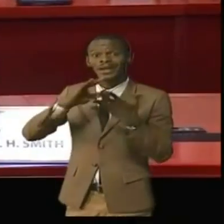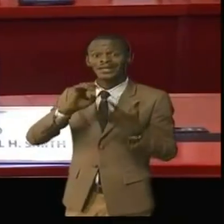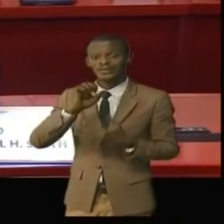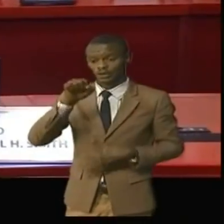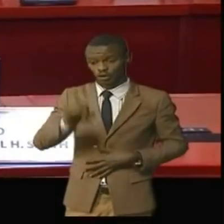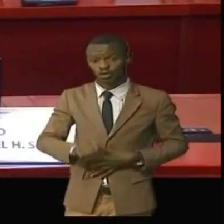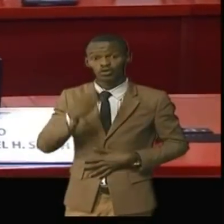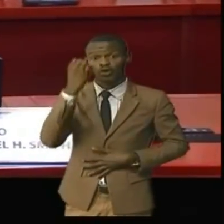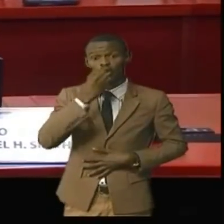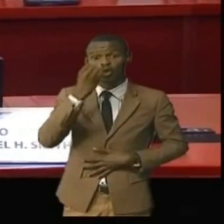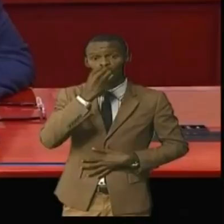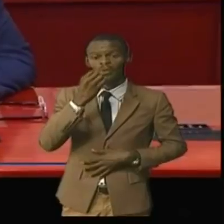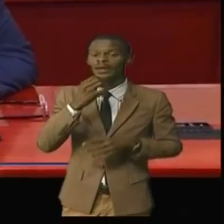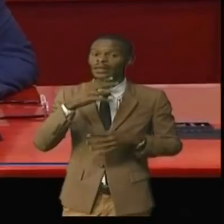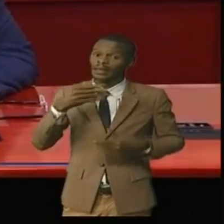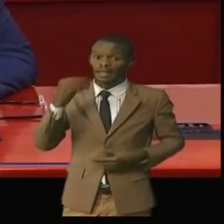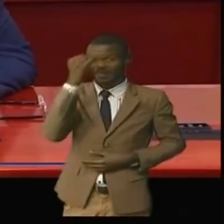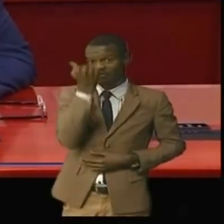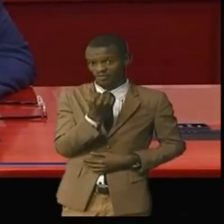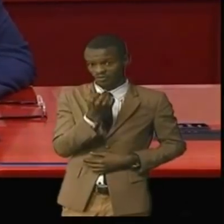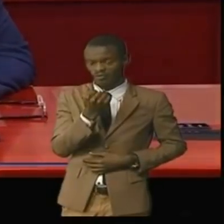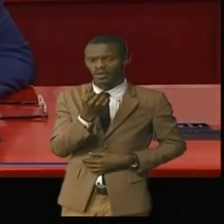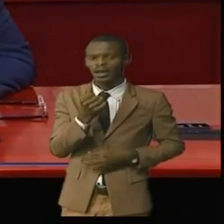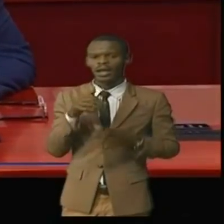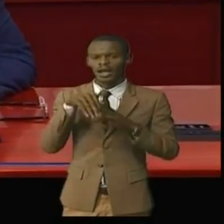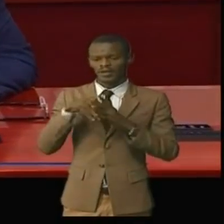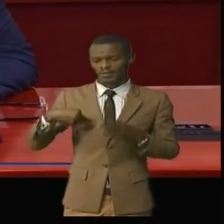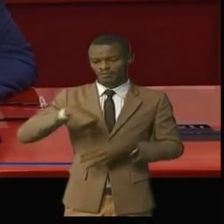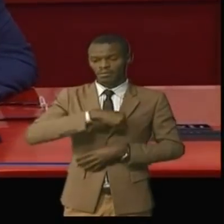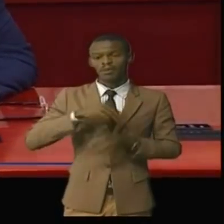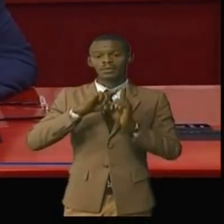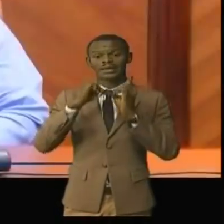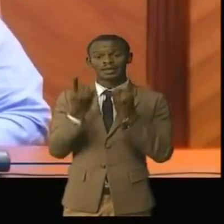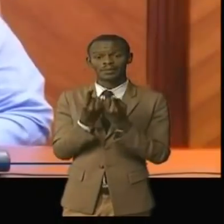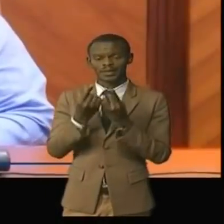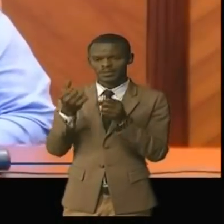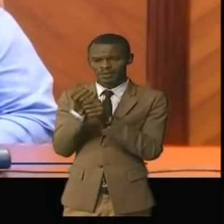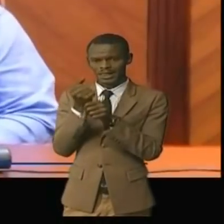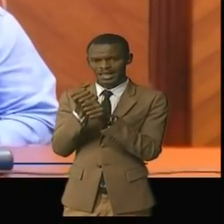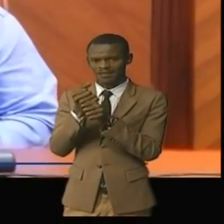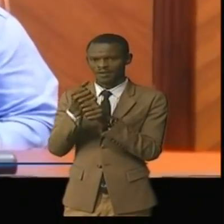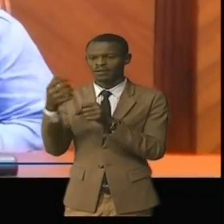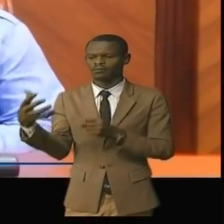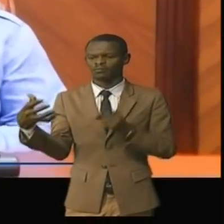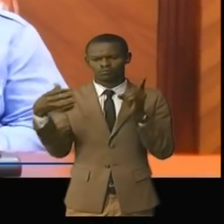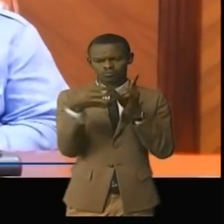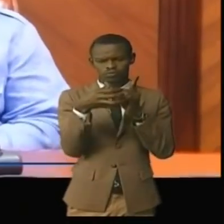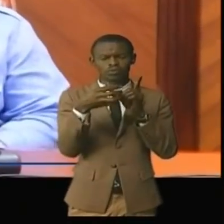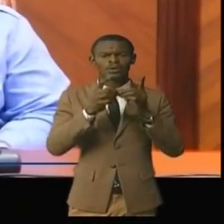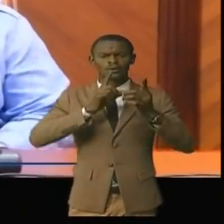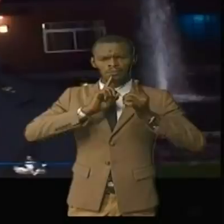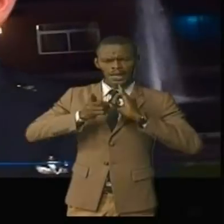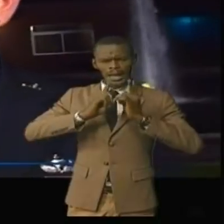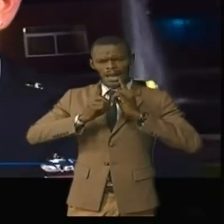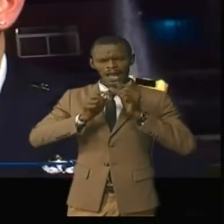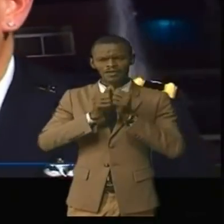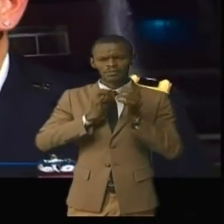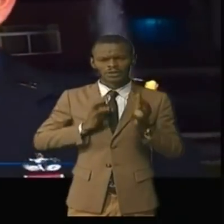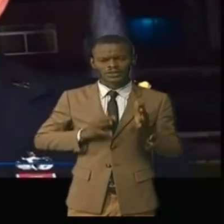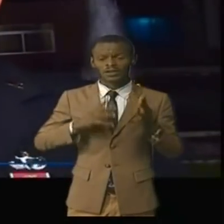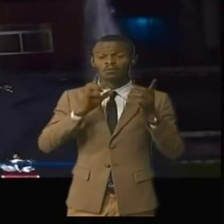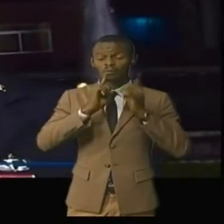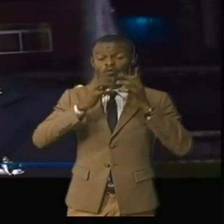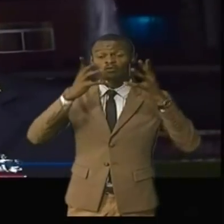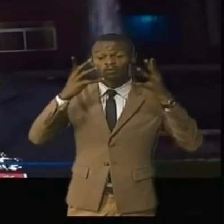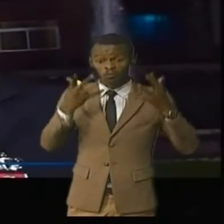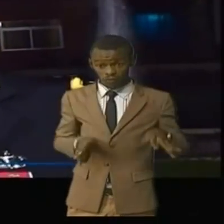et africaine et des membres du département américain du travail. Au sortir de cette entrevue, Mme Aïda Aboras, commandante